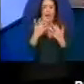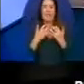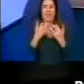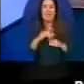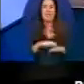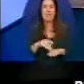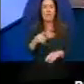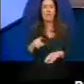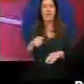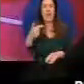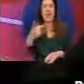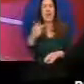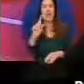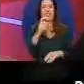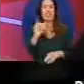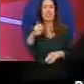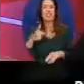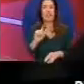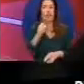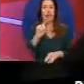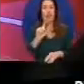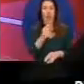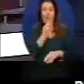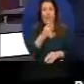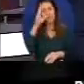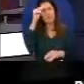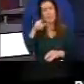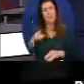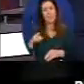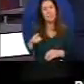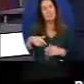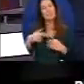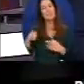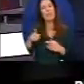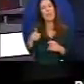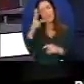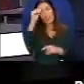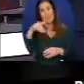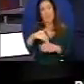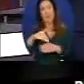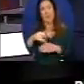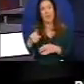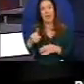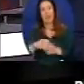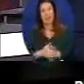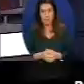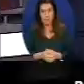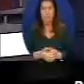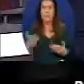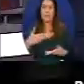קודם כל, מי ידע, אני אספר את זה בקיצור, ספר את זה אתה בקיצור. זה איזה מידע שקיבלנו מהמשטרה בעקבות שיתוף